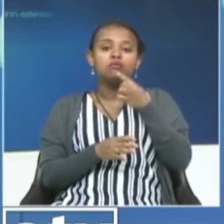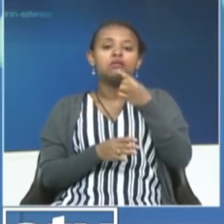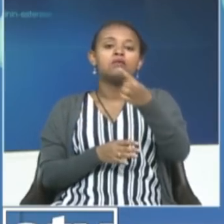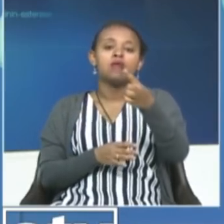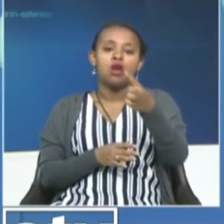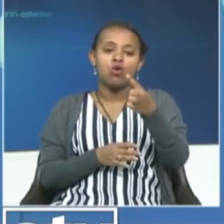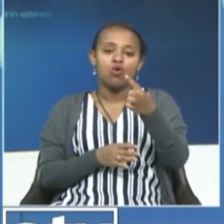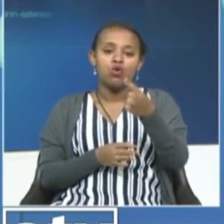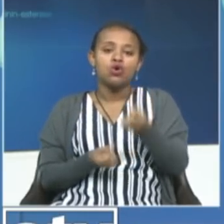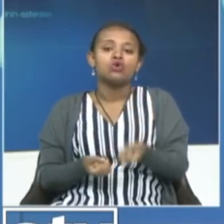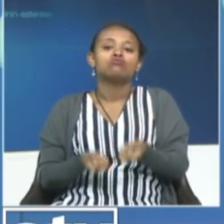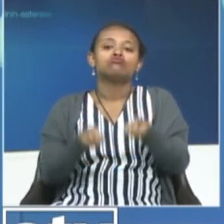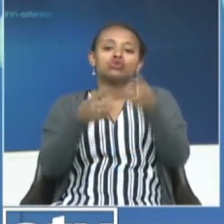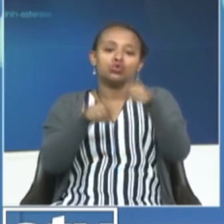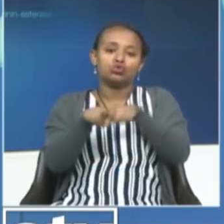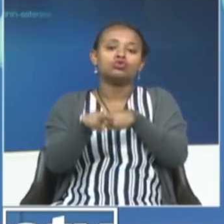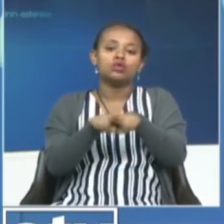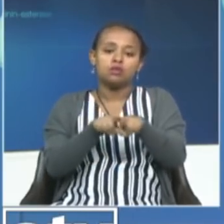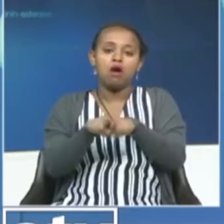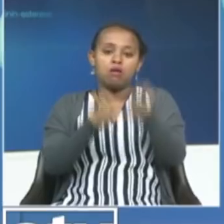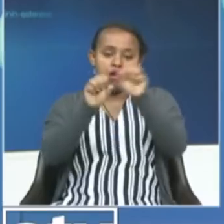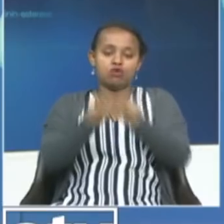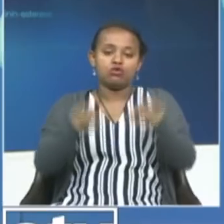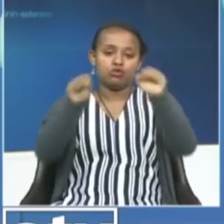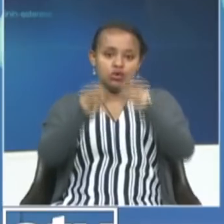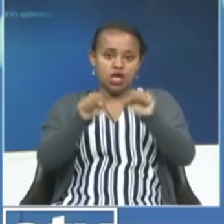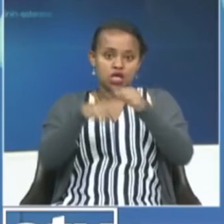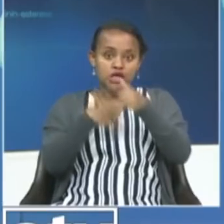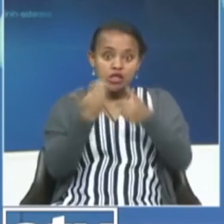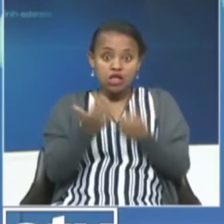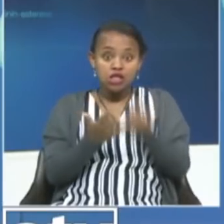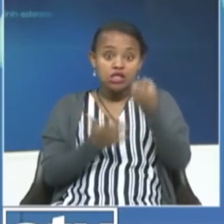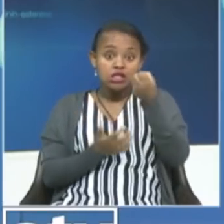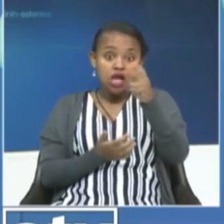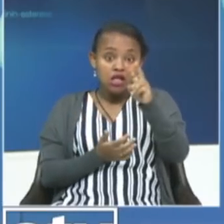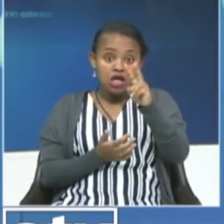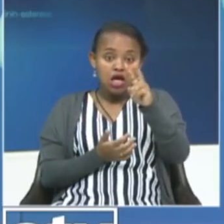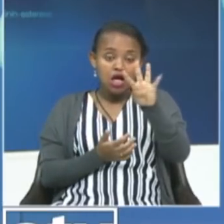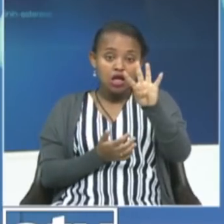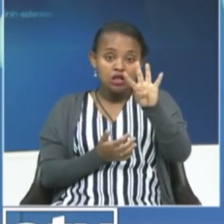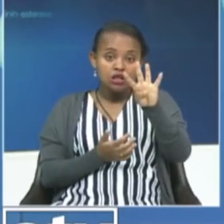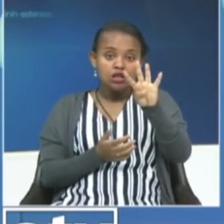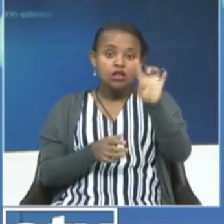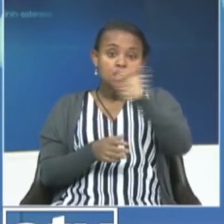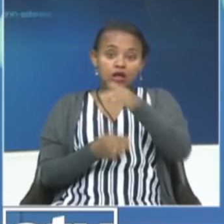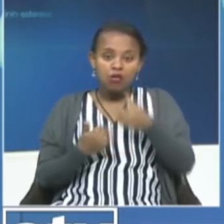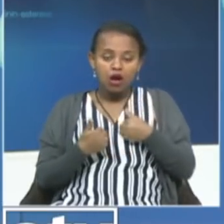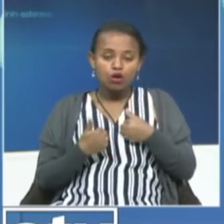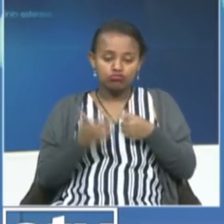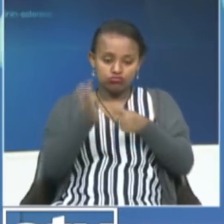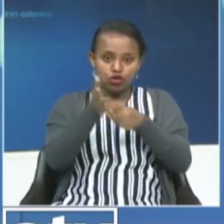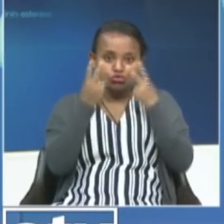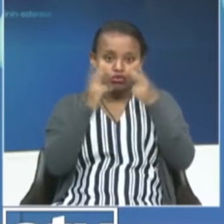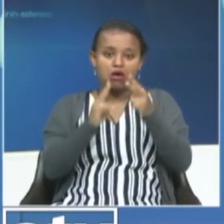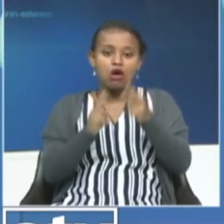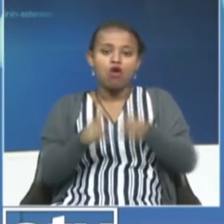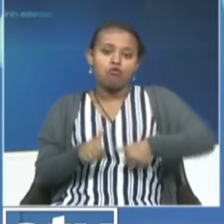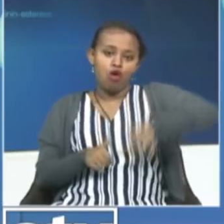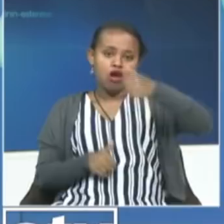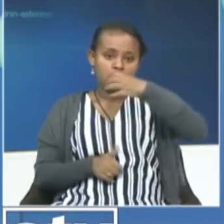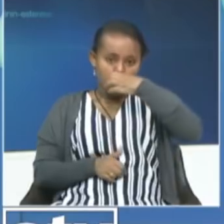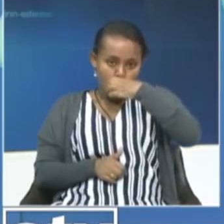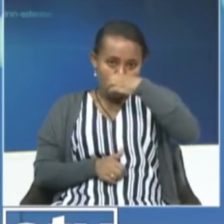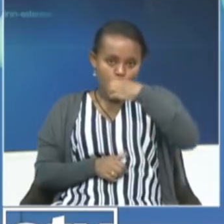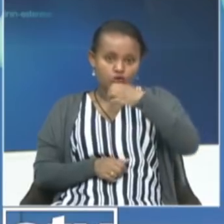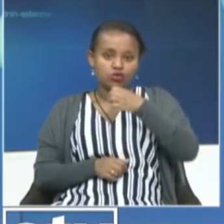በሚለው ብዙዎቹ ይስማማሉ ሳይንስ። ስለዚህ እስከ 14 ቀን ባለው ነው ምልክቱ የሚታየው። በባናነት እንደ ጉንፋን ሊጀምር